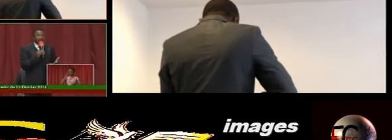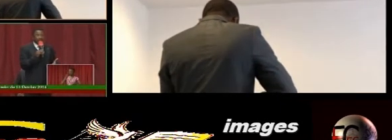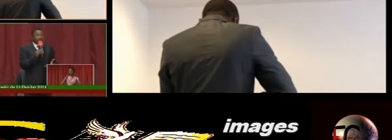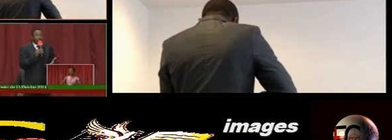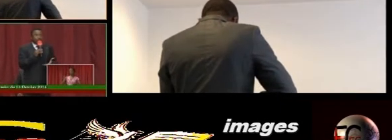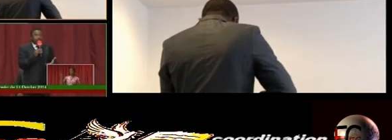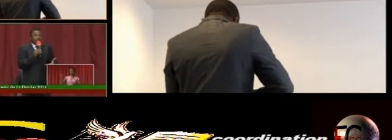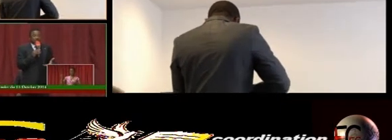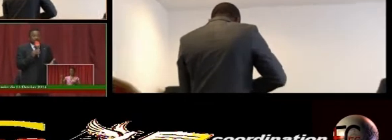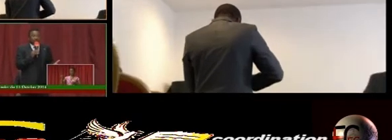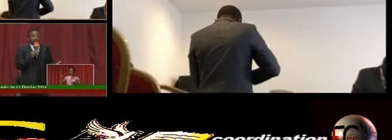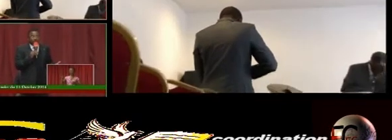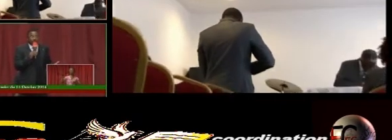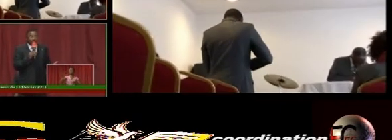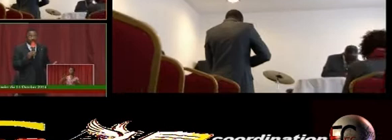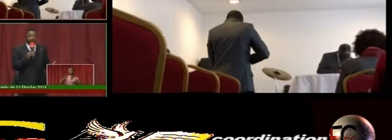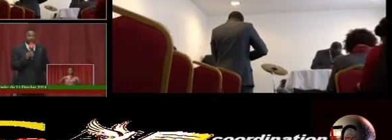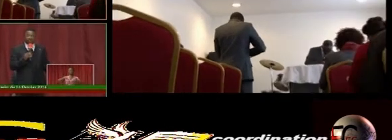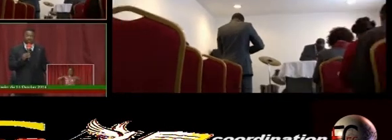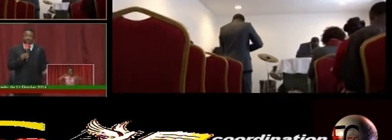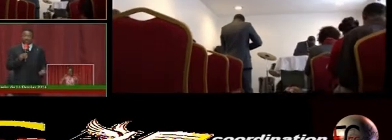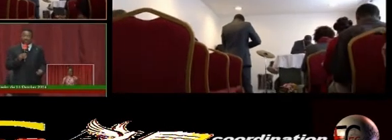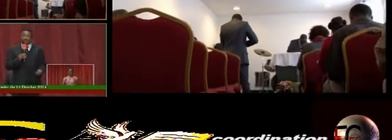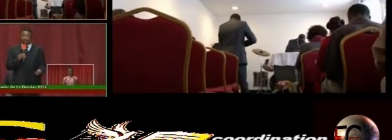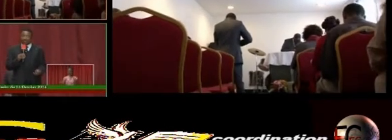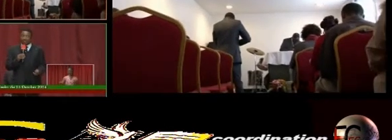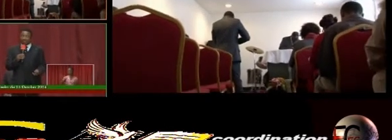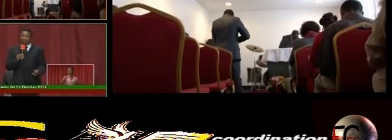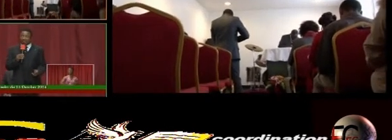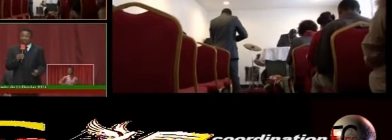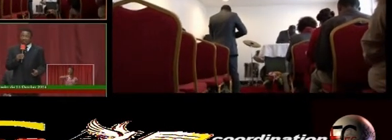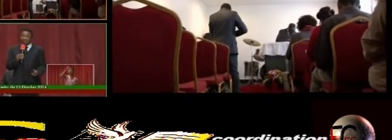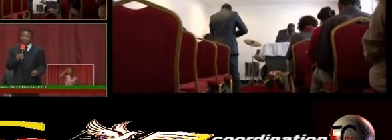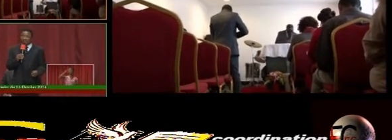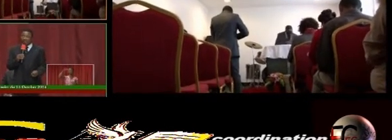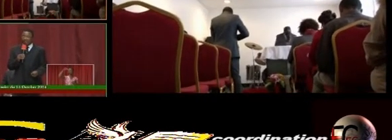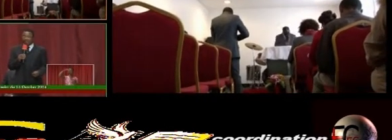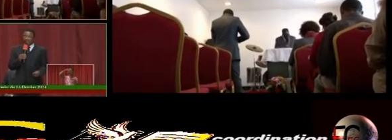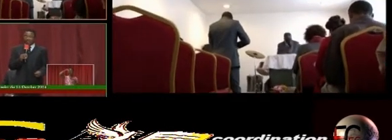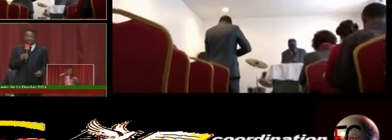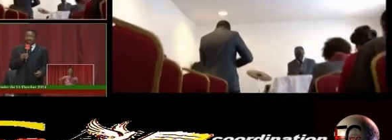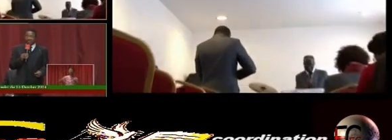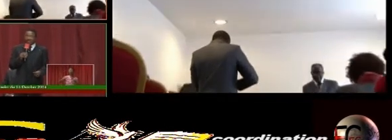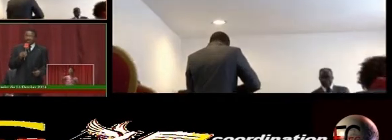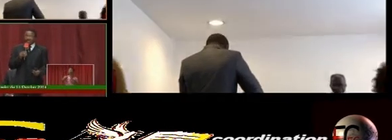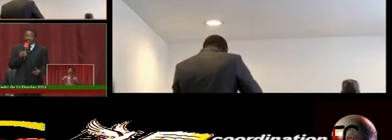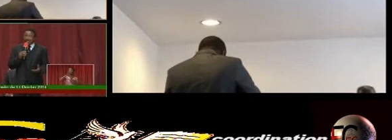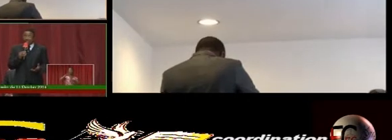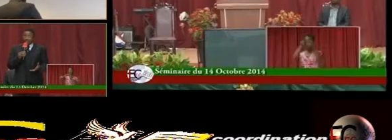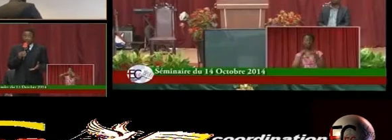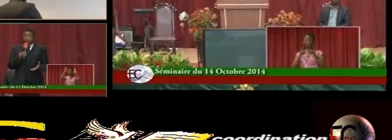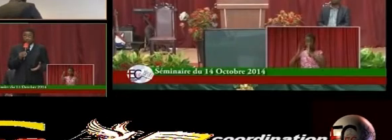jusqu'à ce jour, la création tout entière soupire et souffre des douleurs de